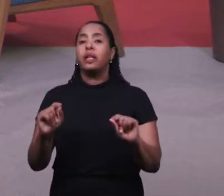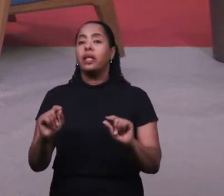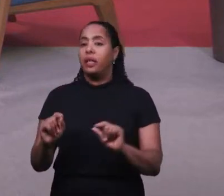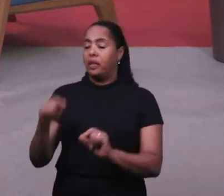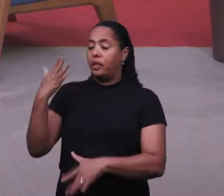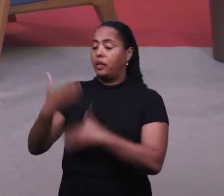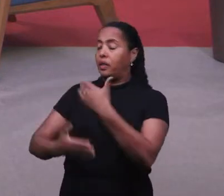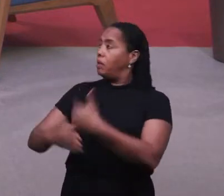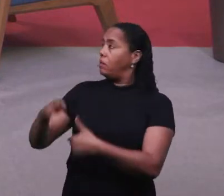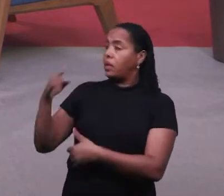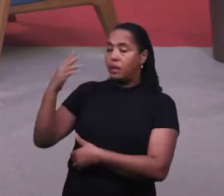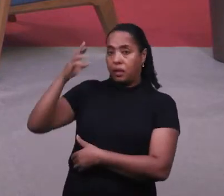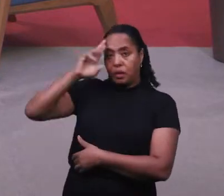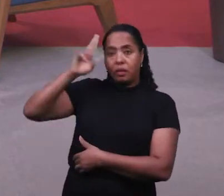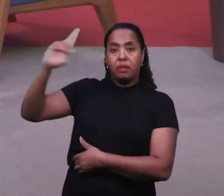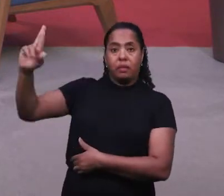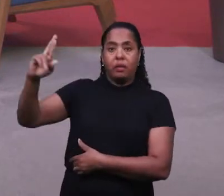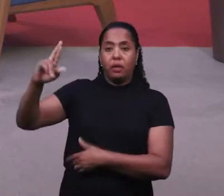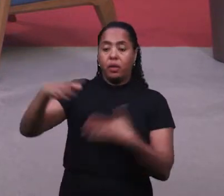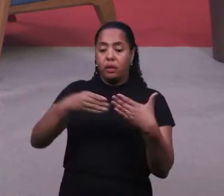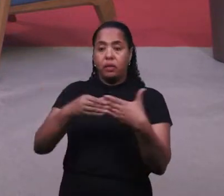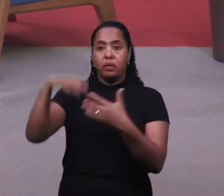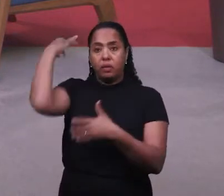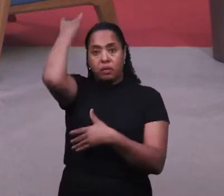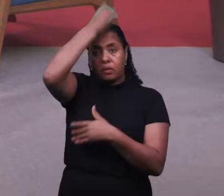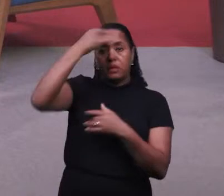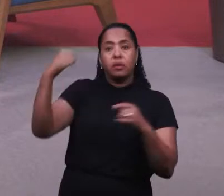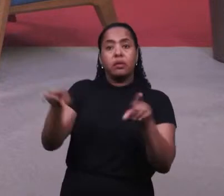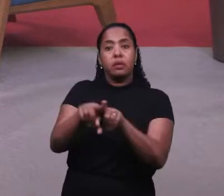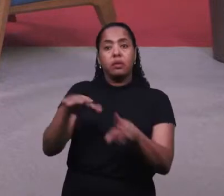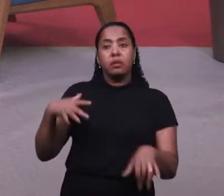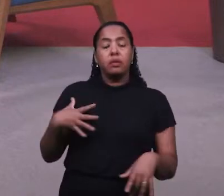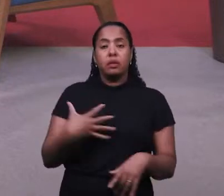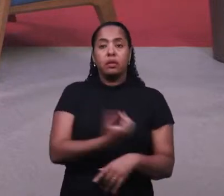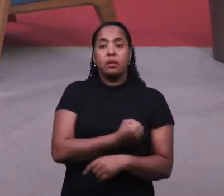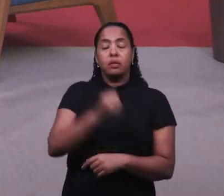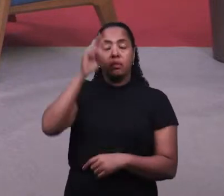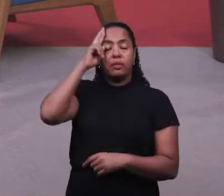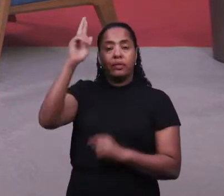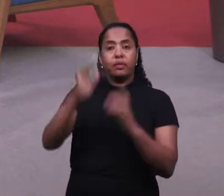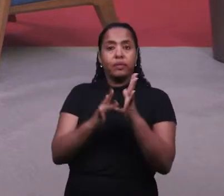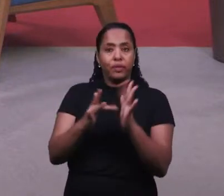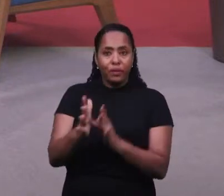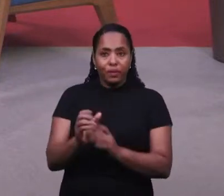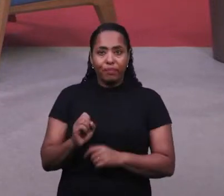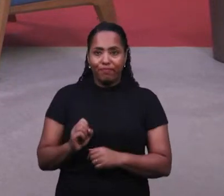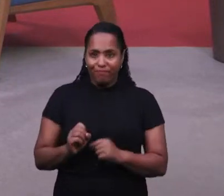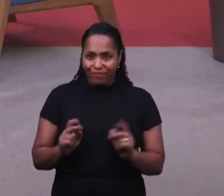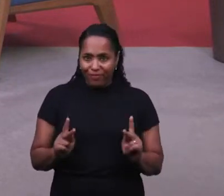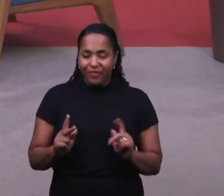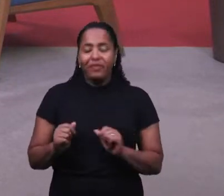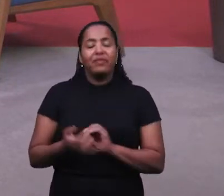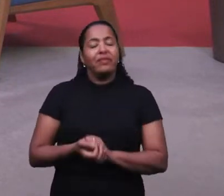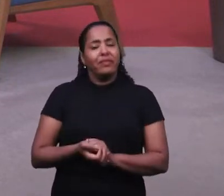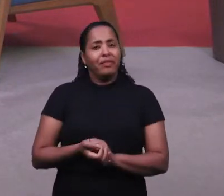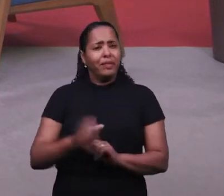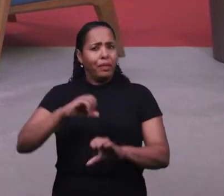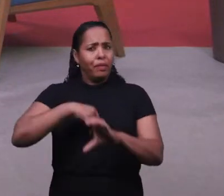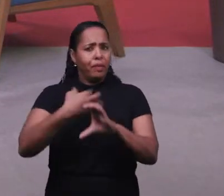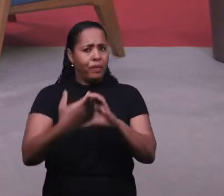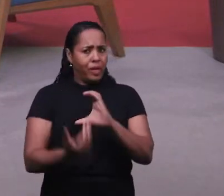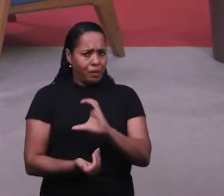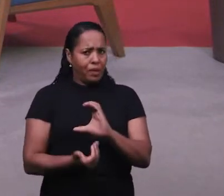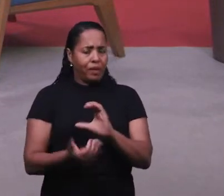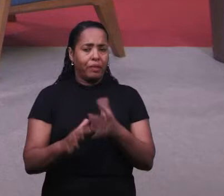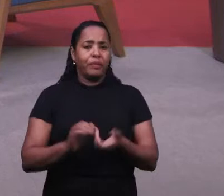complètement de sa présence, de la direction du Saint-Esprit, du salut en Jésus. Donc cela